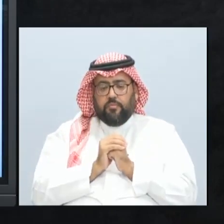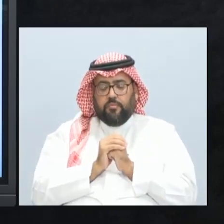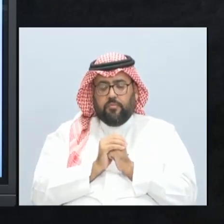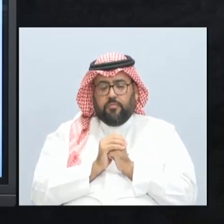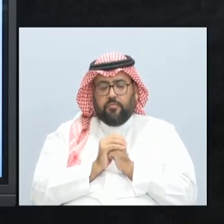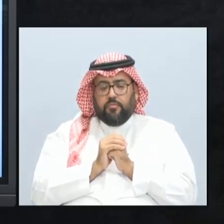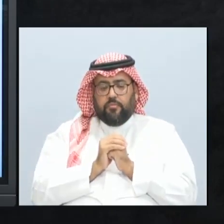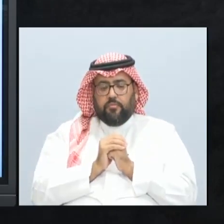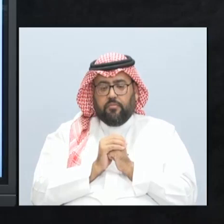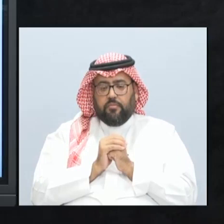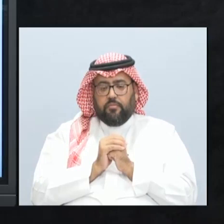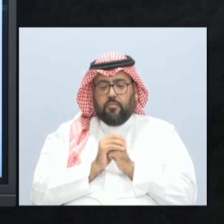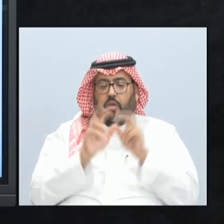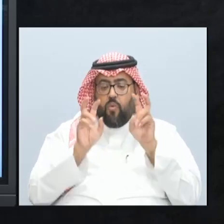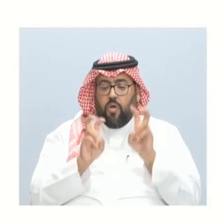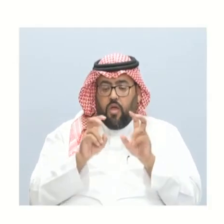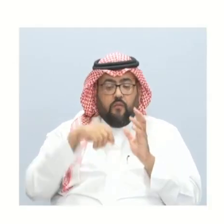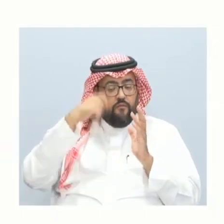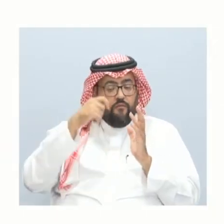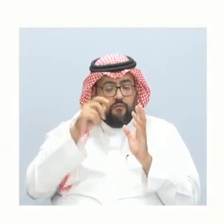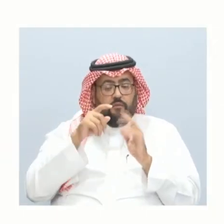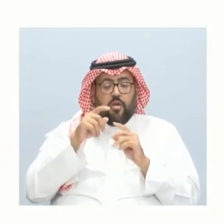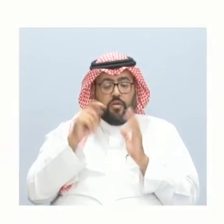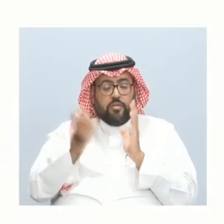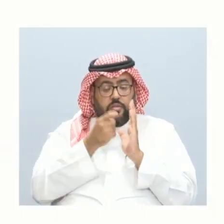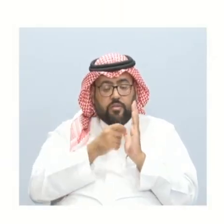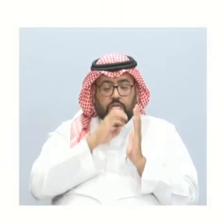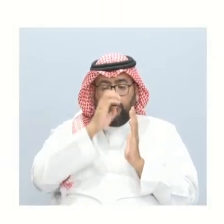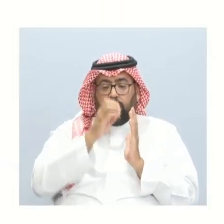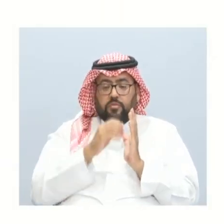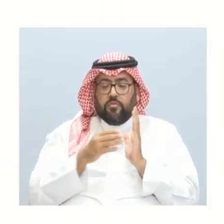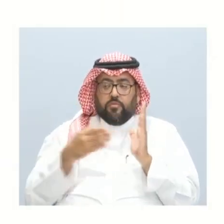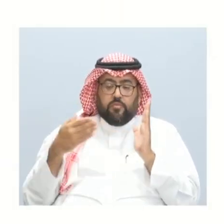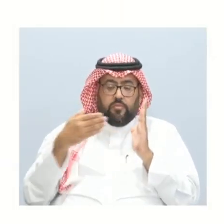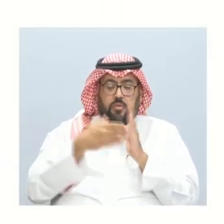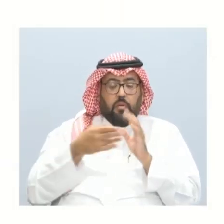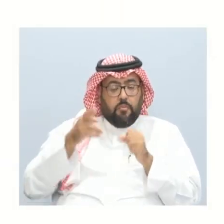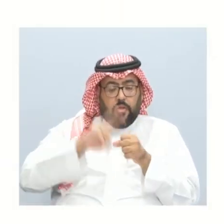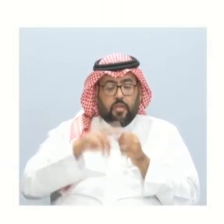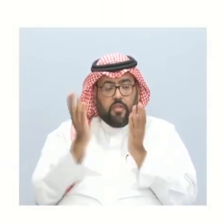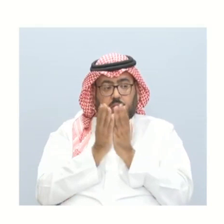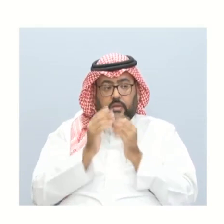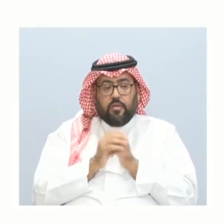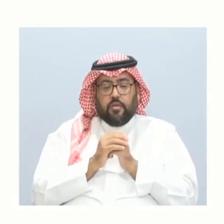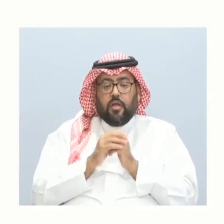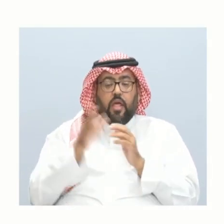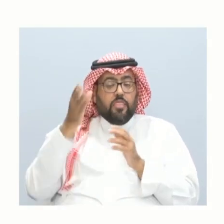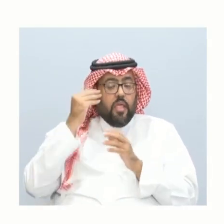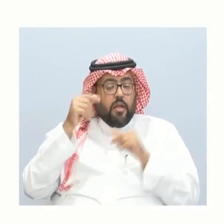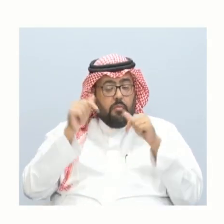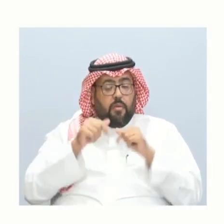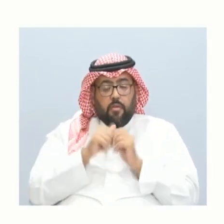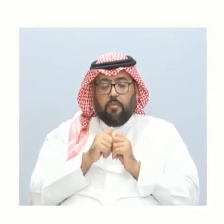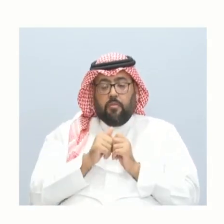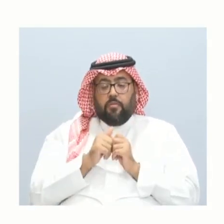اذا ايضا نوقف المقطع ونسجل الاجابه ثم نعود الى درسنا اذا تعلمنا